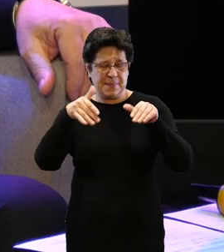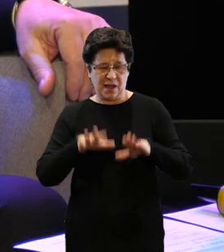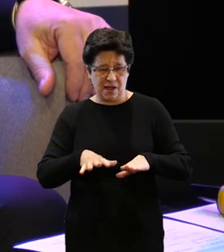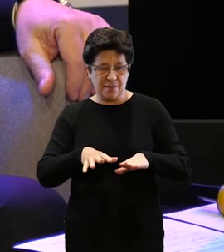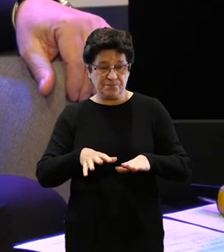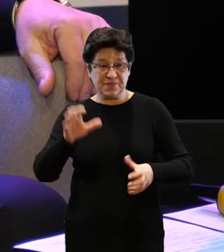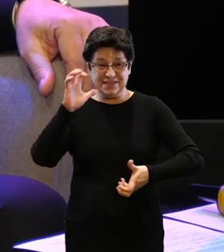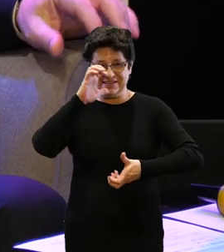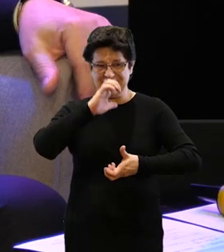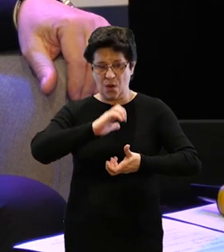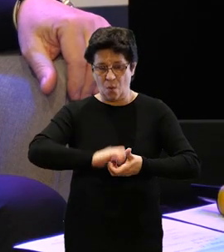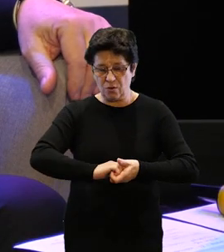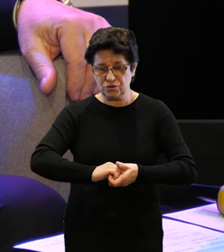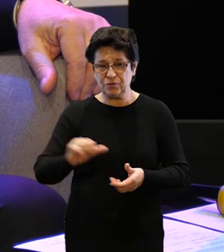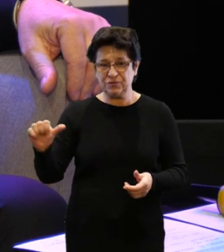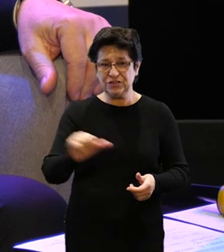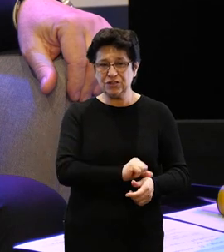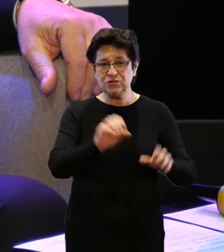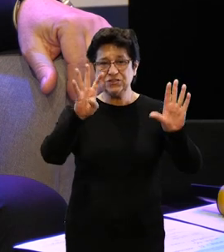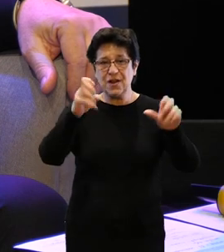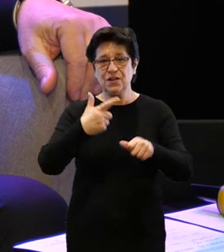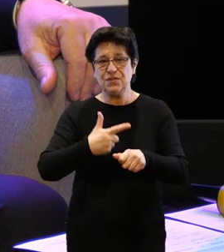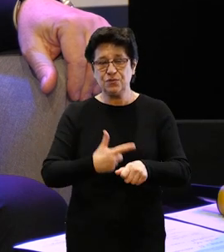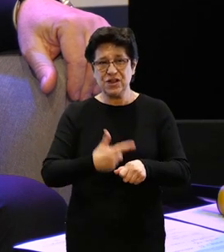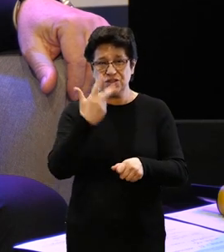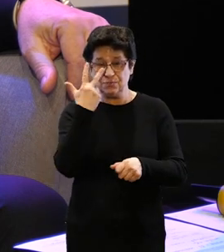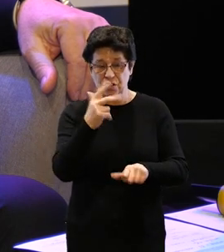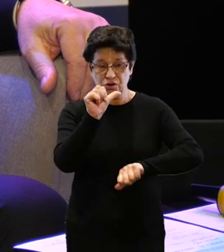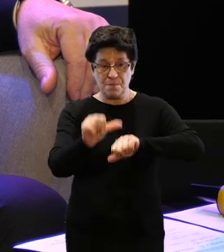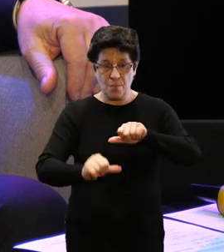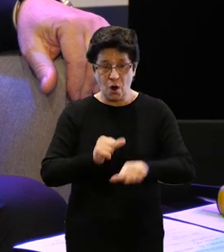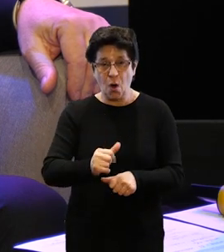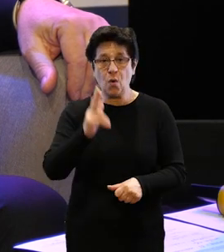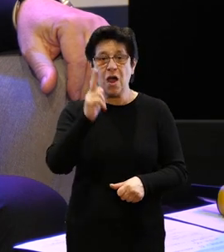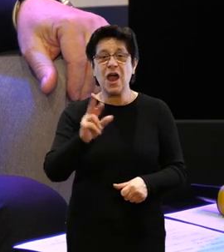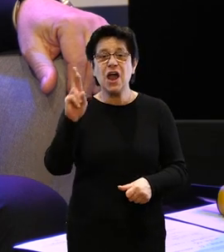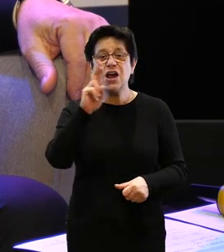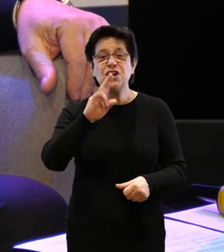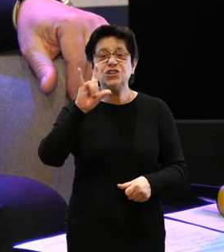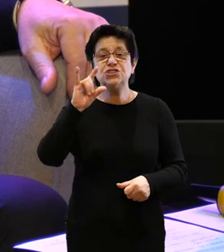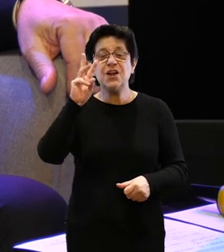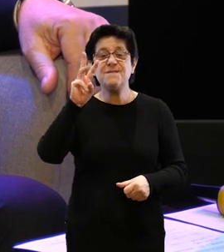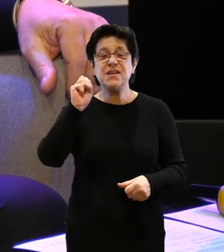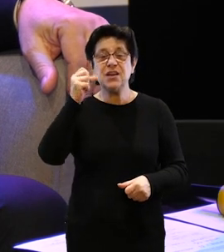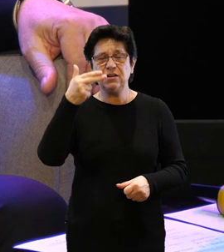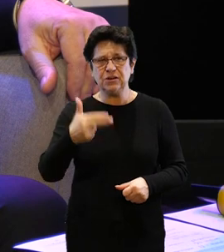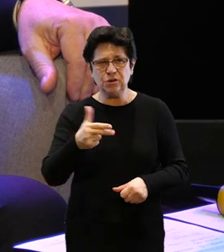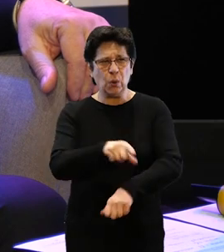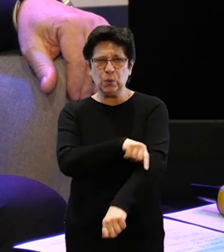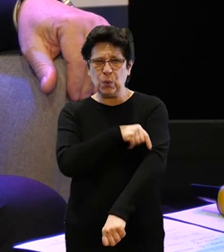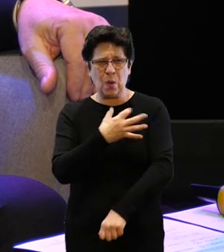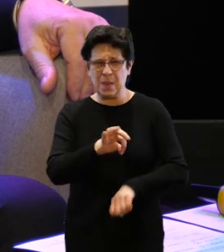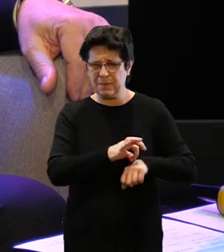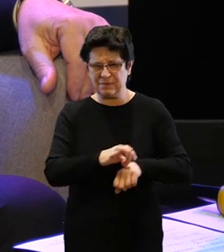w trzecim roku w krzywiniu ale No nie ukrywam nie długo ją prowadził